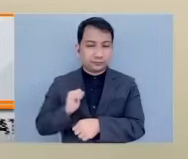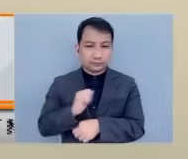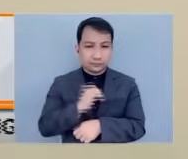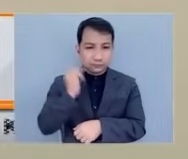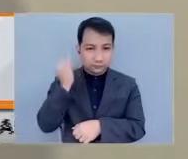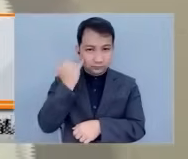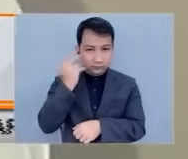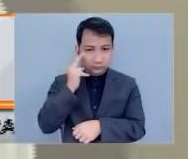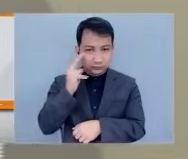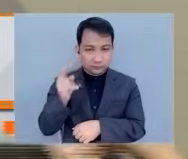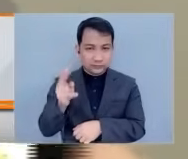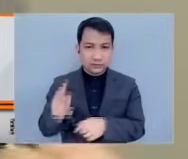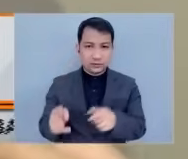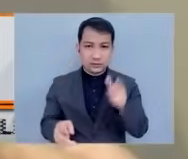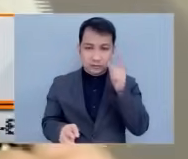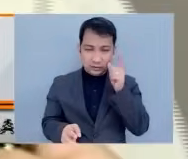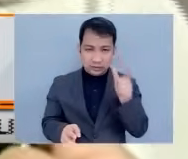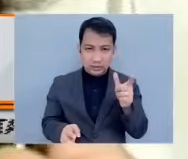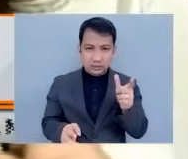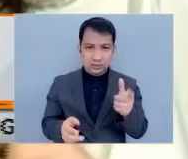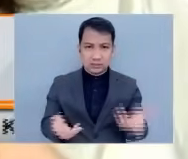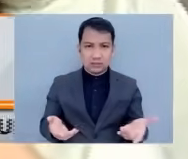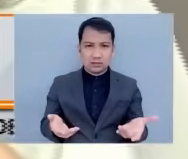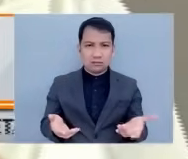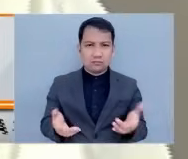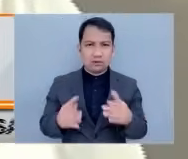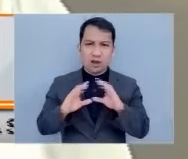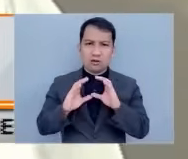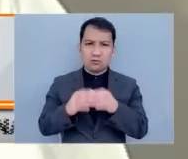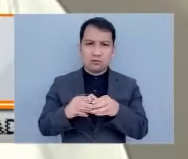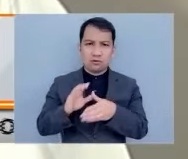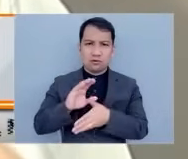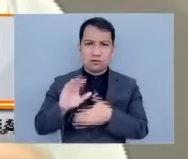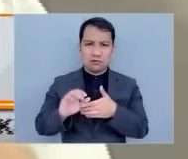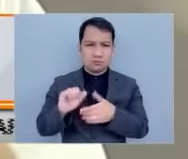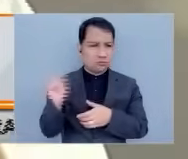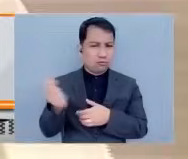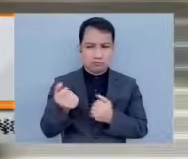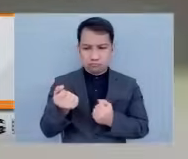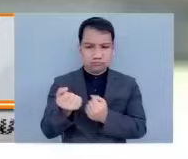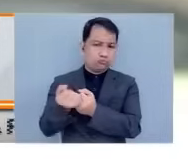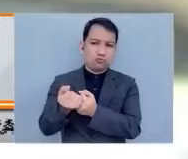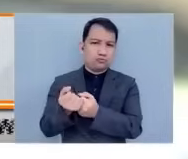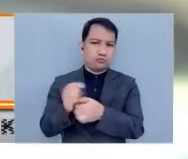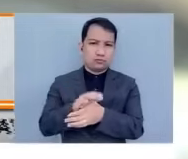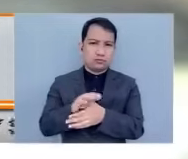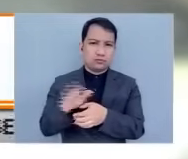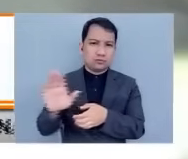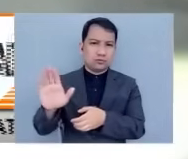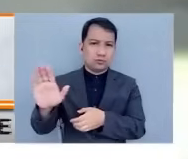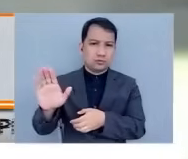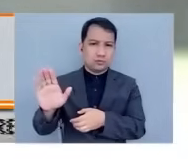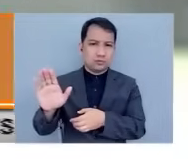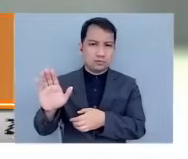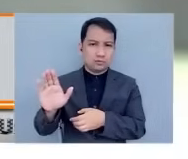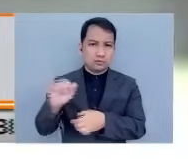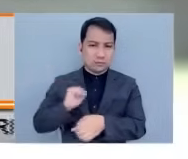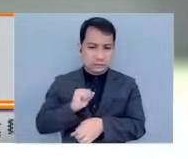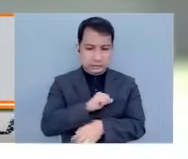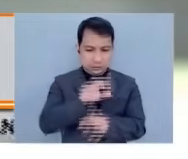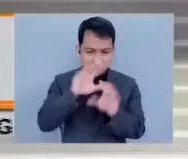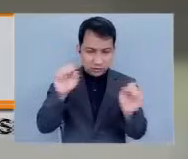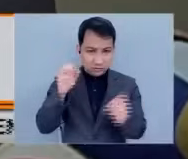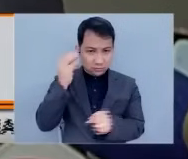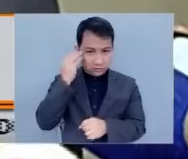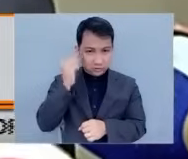at Senate Pro Tempore Loren Legarda. Buo pa rin ang suporta nila kay Zubiri. As far as I'm concerned, there is no leadership